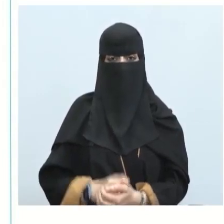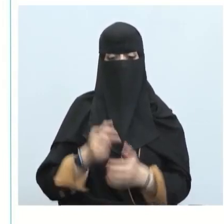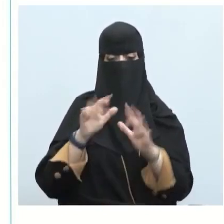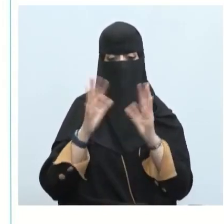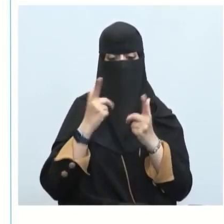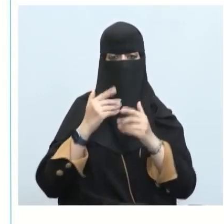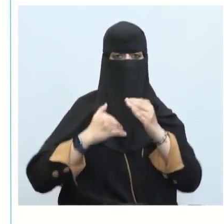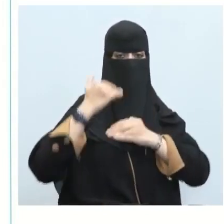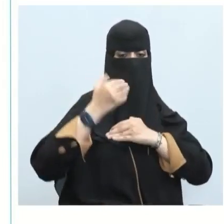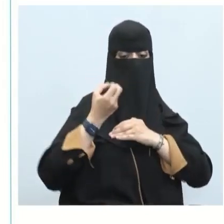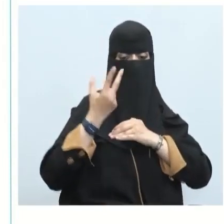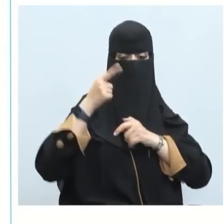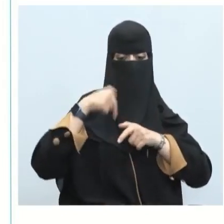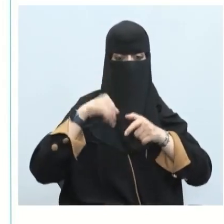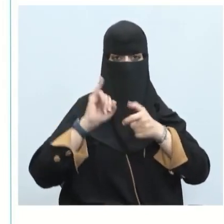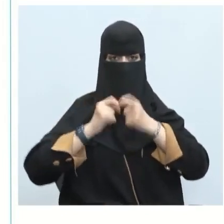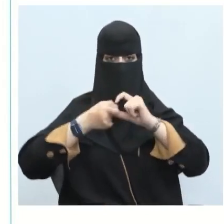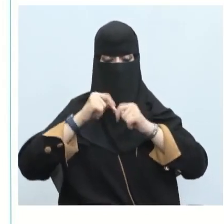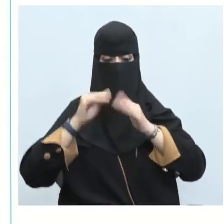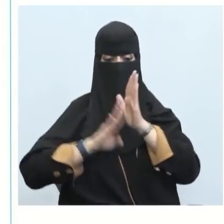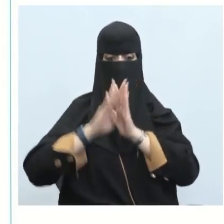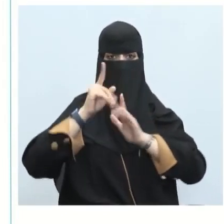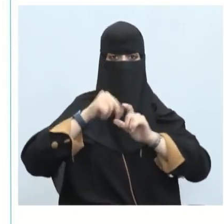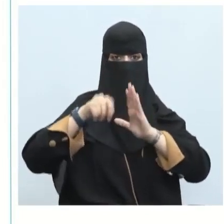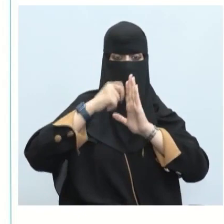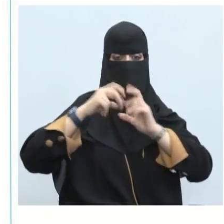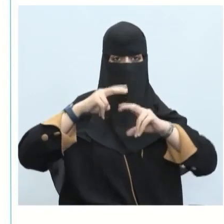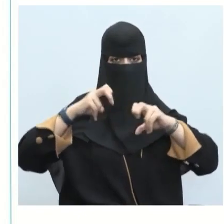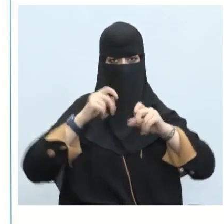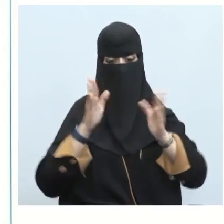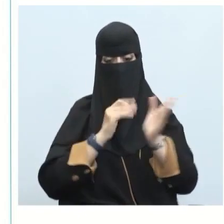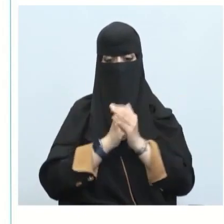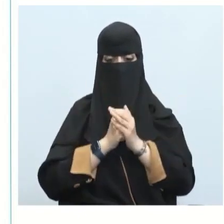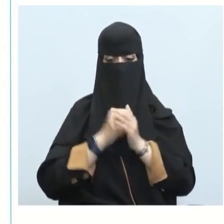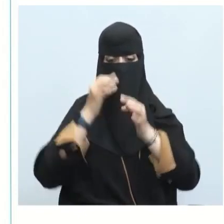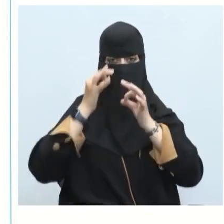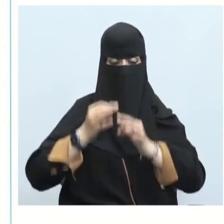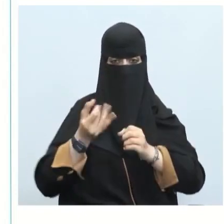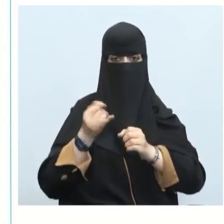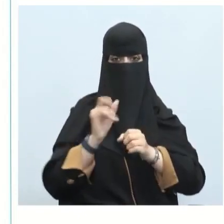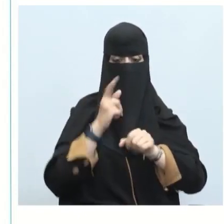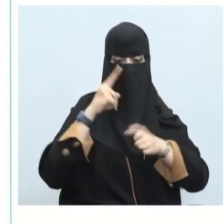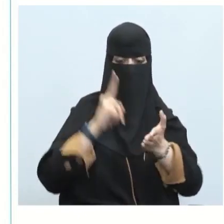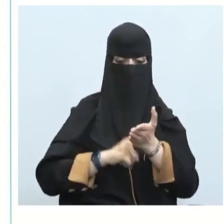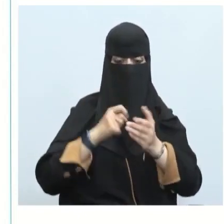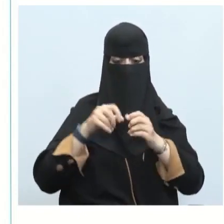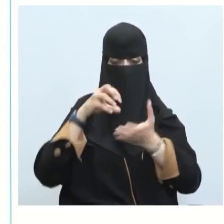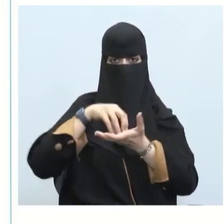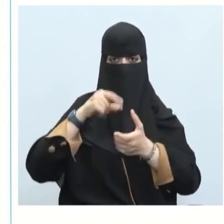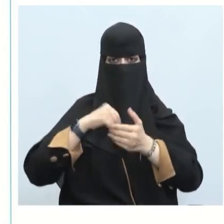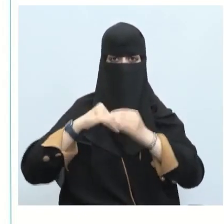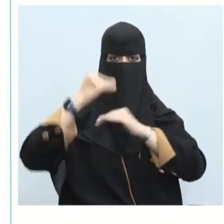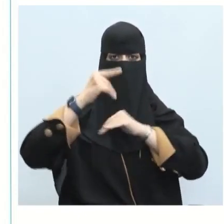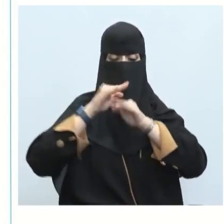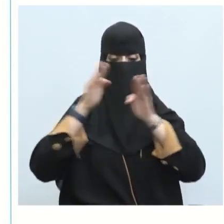لماذا تقوم الشركات والمؤسسات بتحسين محركات البحث للتاكد من ان موقعها يحتل